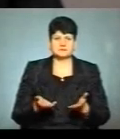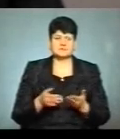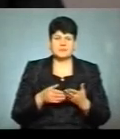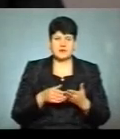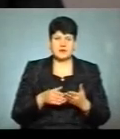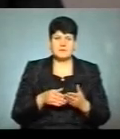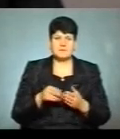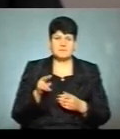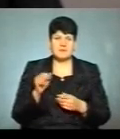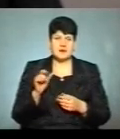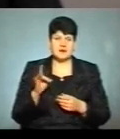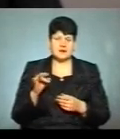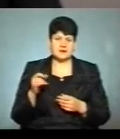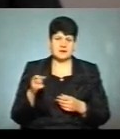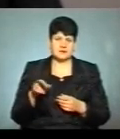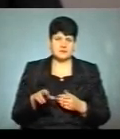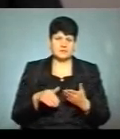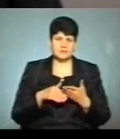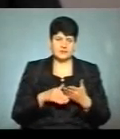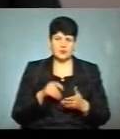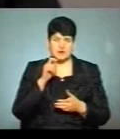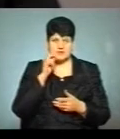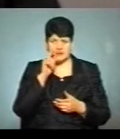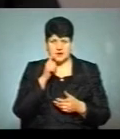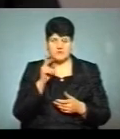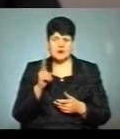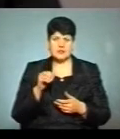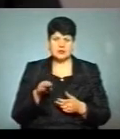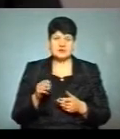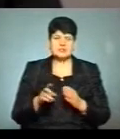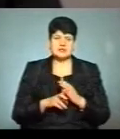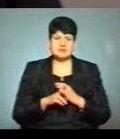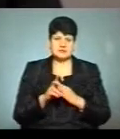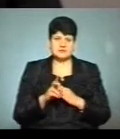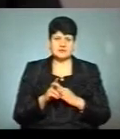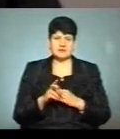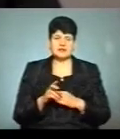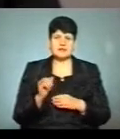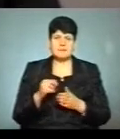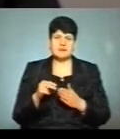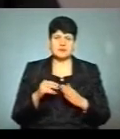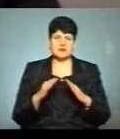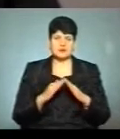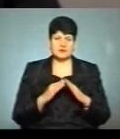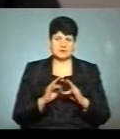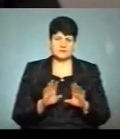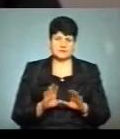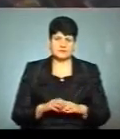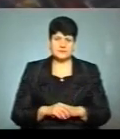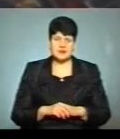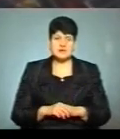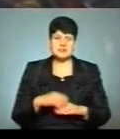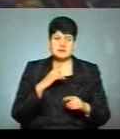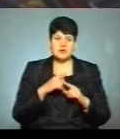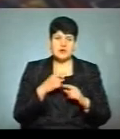допомогла? Єпархіальні. Єпархіальні, так. Українська греко-католицька церква. Держава нічого не виділяла. На придбання будинку – ні. Сестра